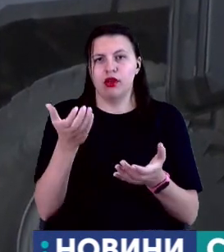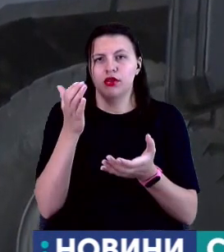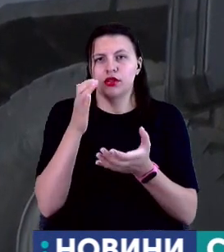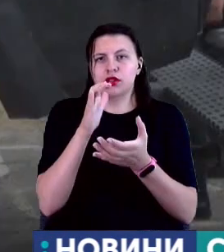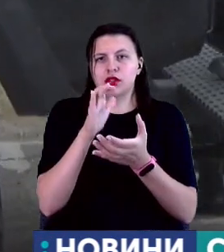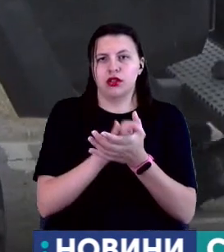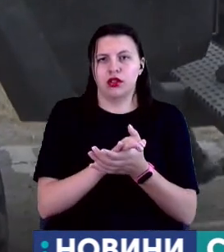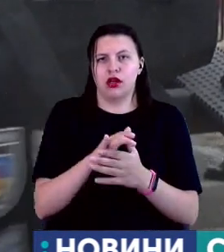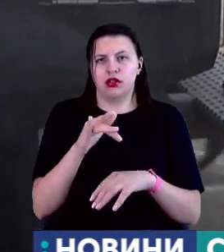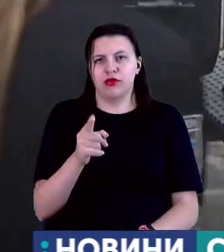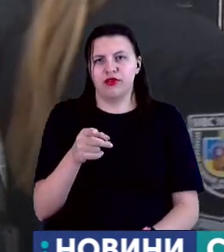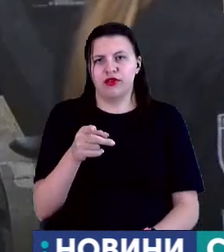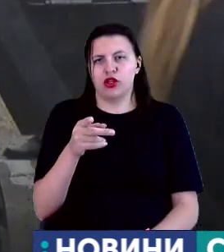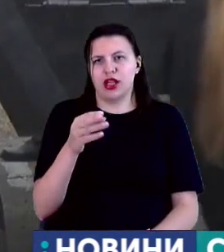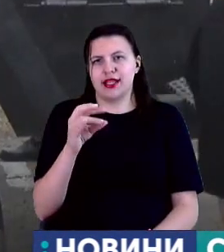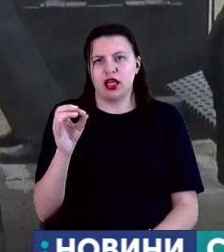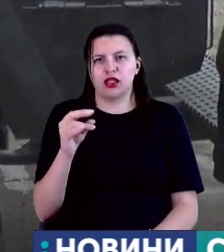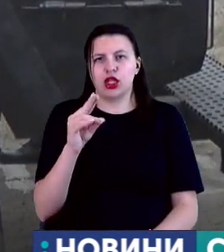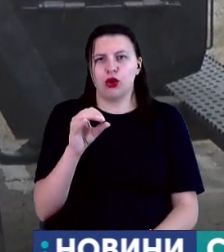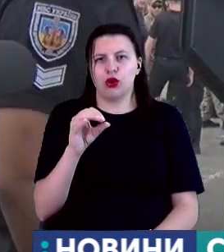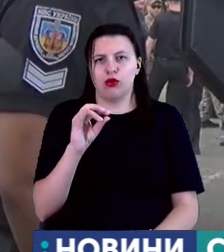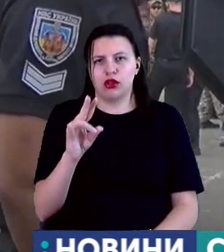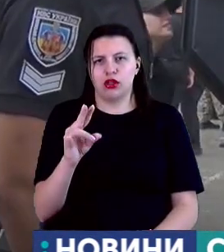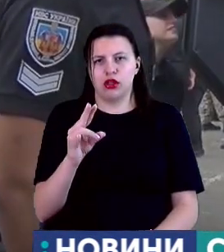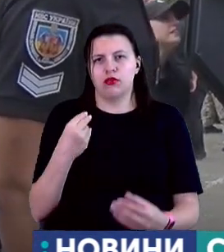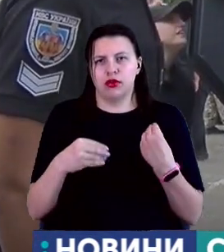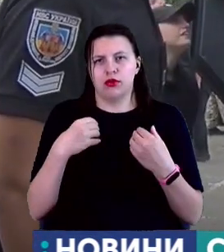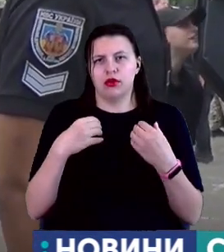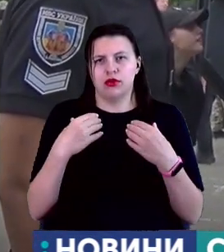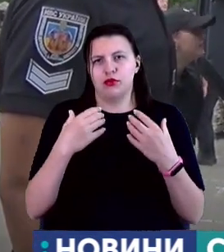1,5 тонн, приміряти спорядження. Владислав Старий, Андрій Брігідір. Новини на Суспільному.